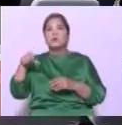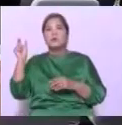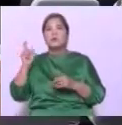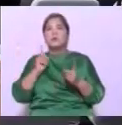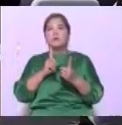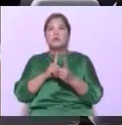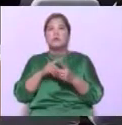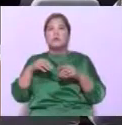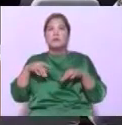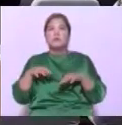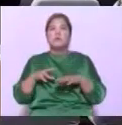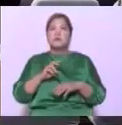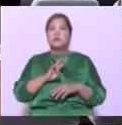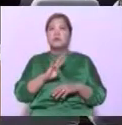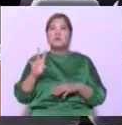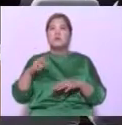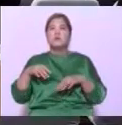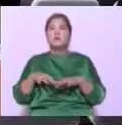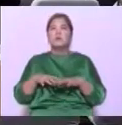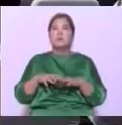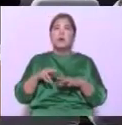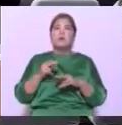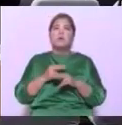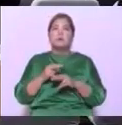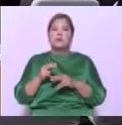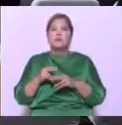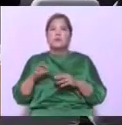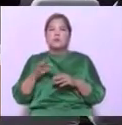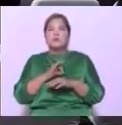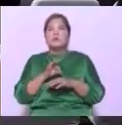прошла в спокойной обстановке Никто из сельчан не возмущался по поводу